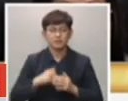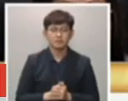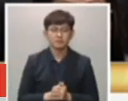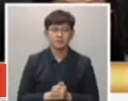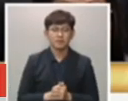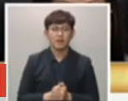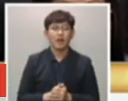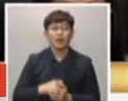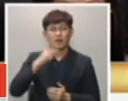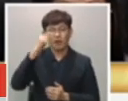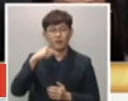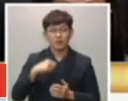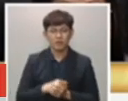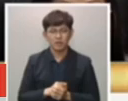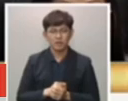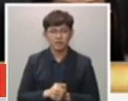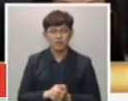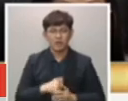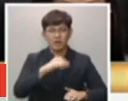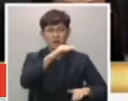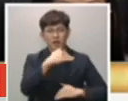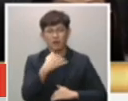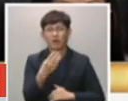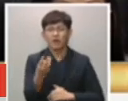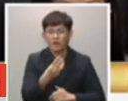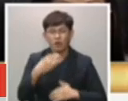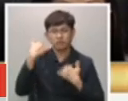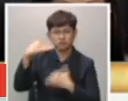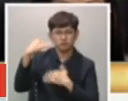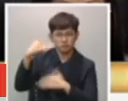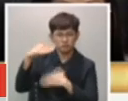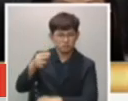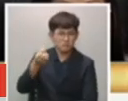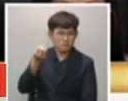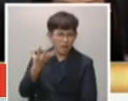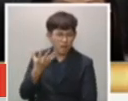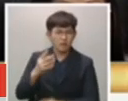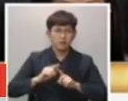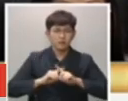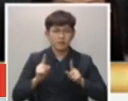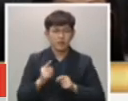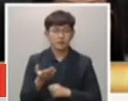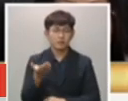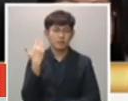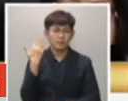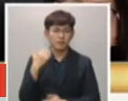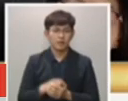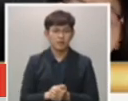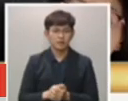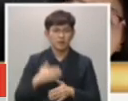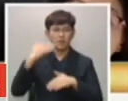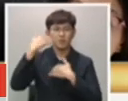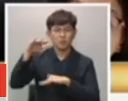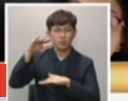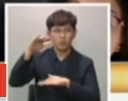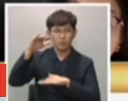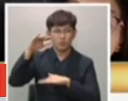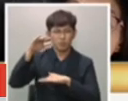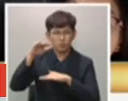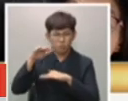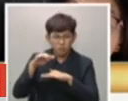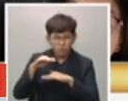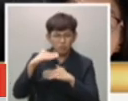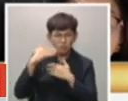ที่มีการส่งออกมากกว่าการนำเข้ามาโดยตลอดแต่ต้องเรียนอย่างนี้ครับในช่วงที่ผ่านมาเนี่ยการส่งออกลดลงอย่างมีนัยสำคั